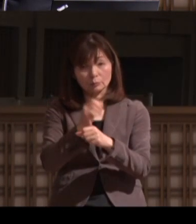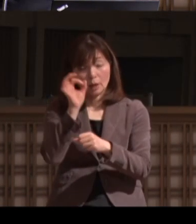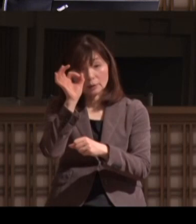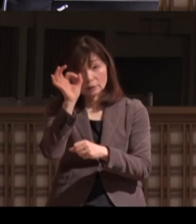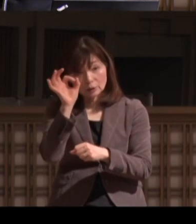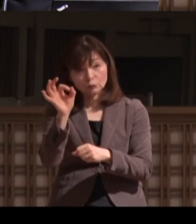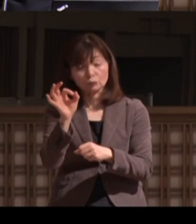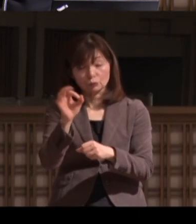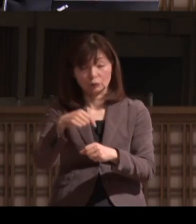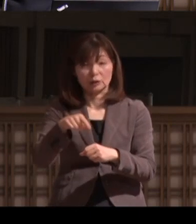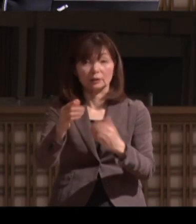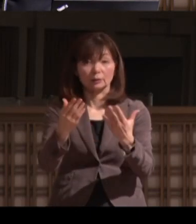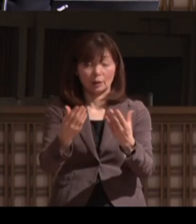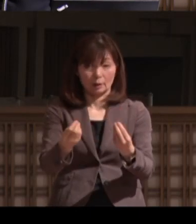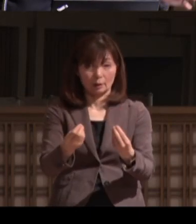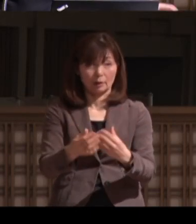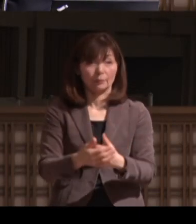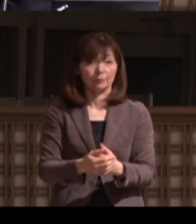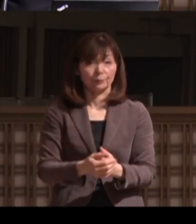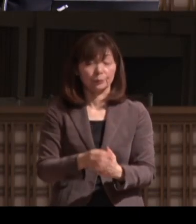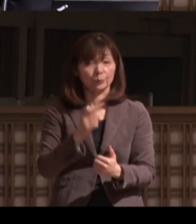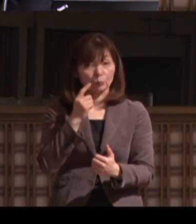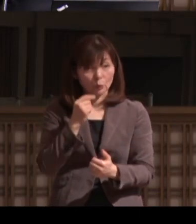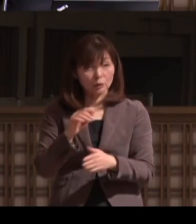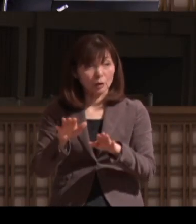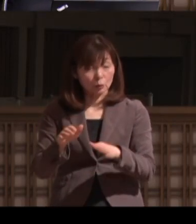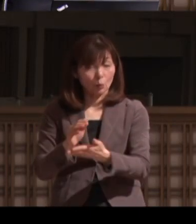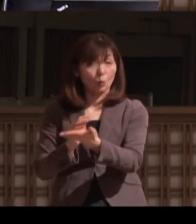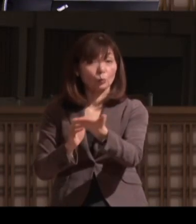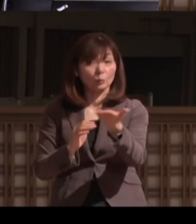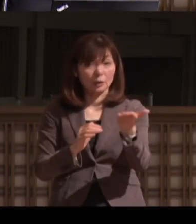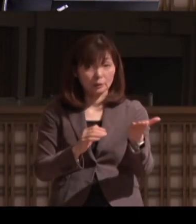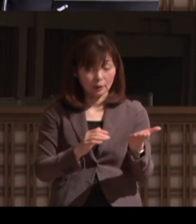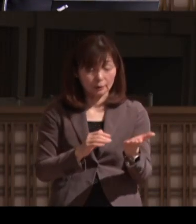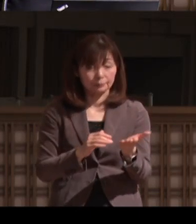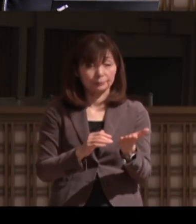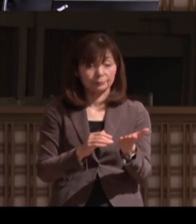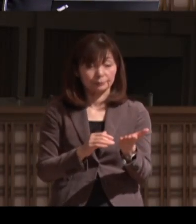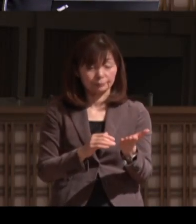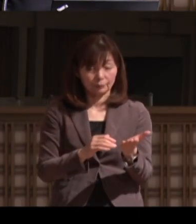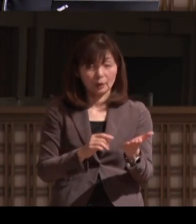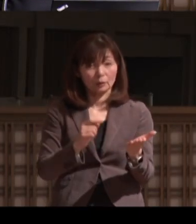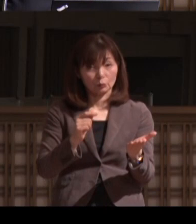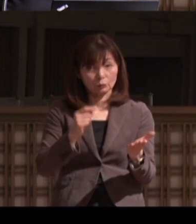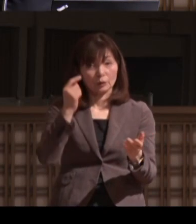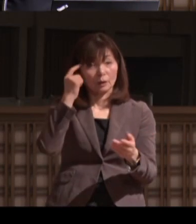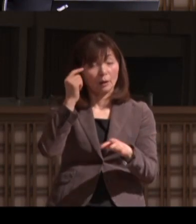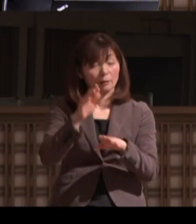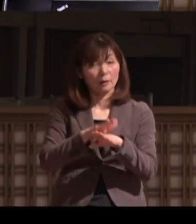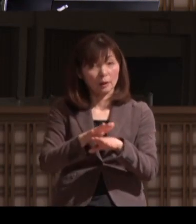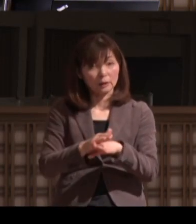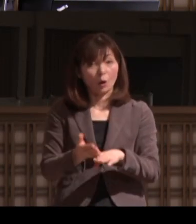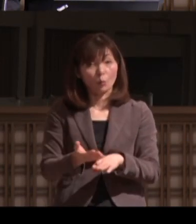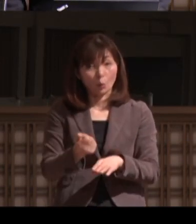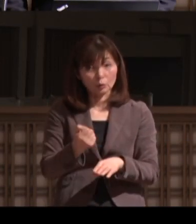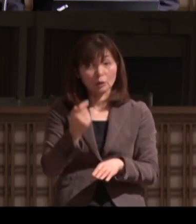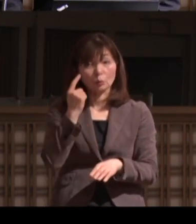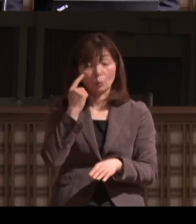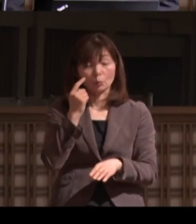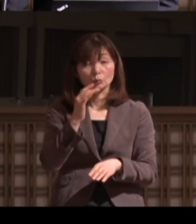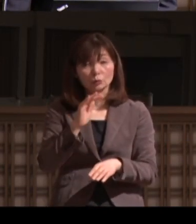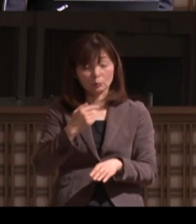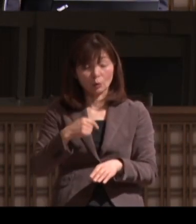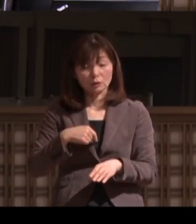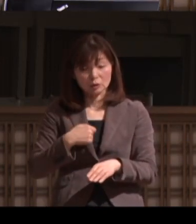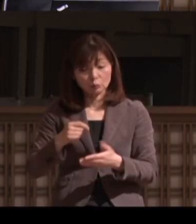たもしえこちらにいらっしゃる皆様はえこういうご認識が深い方だと思いますがおそらく地域に変え